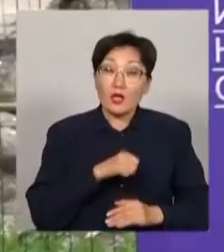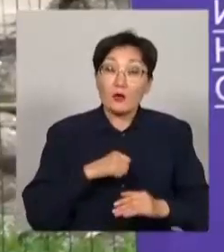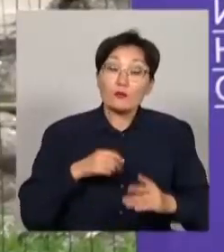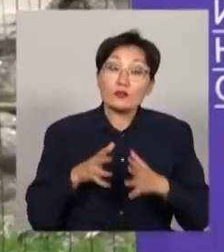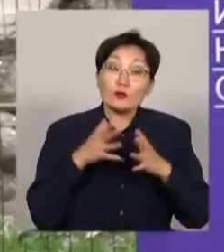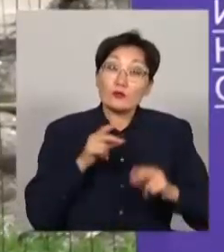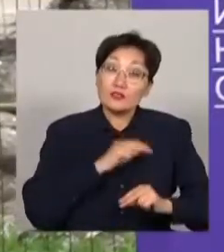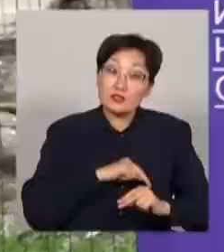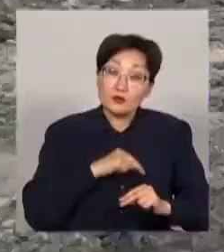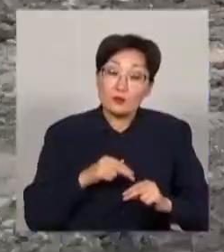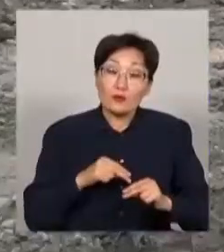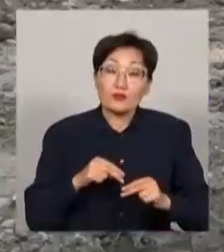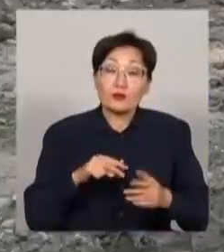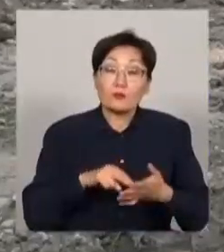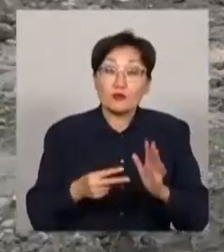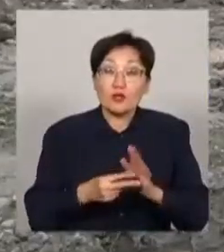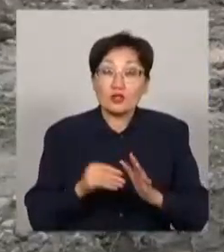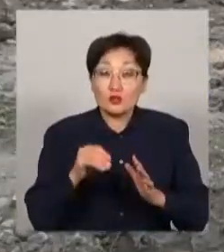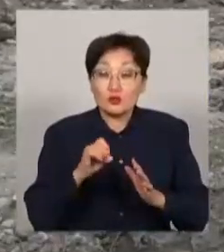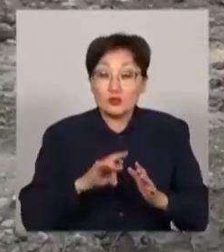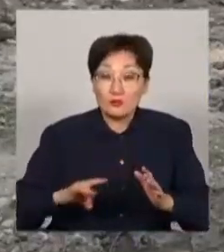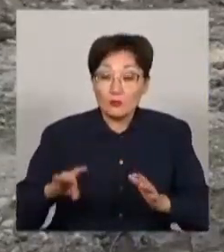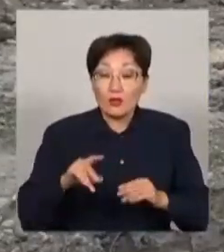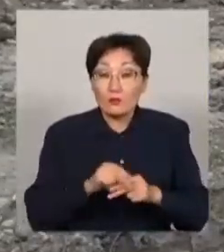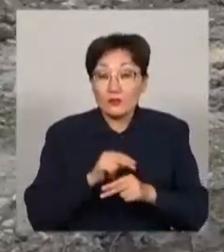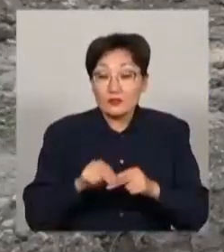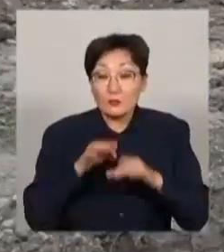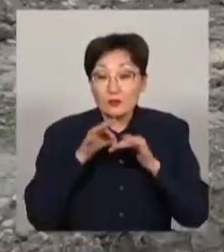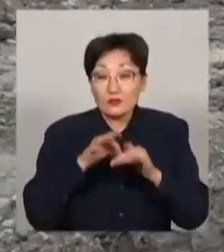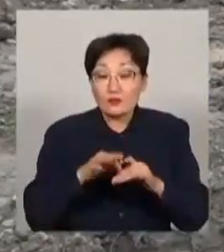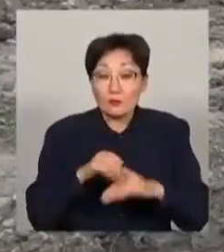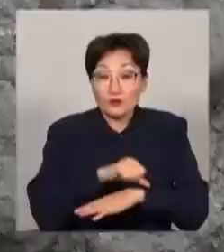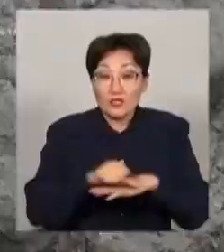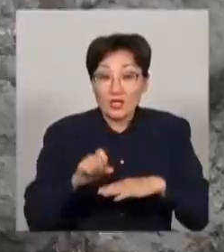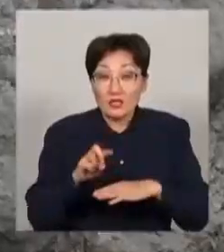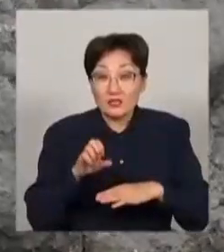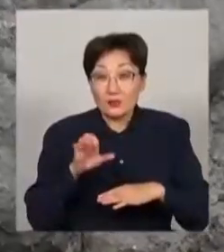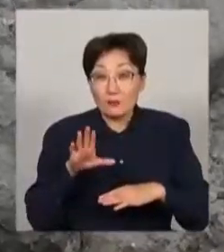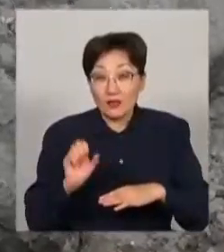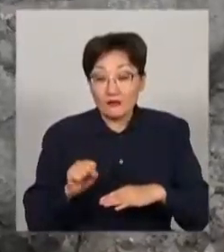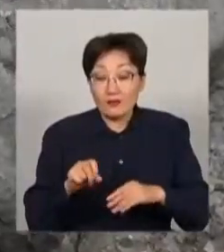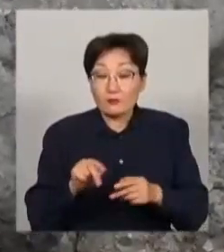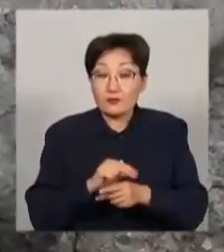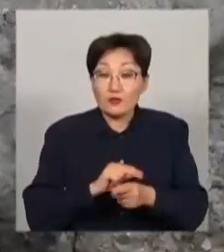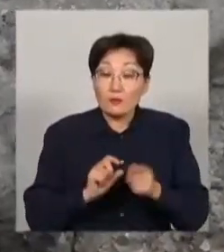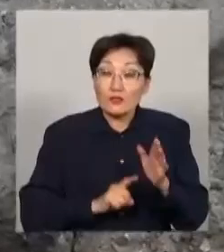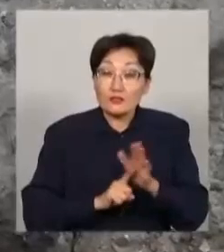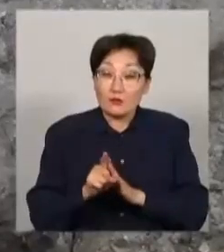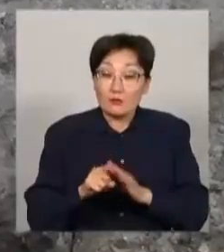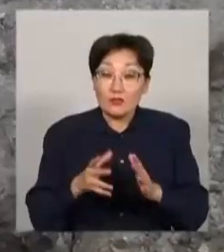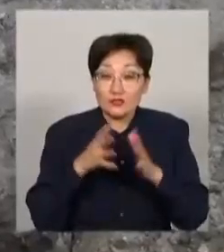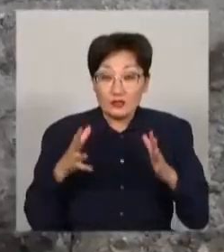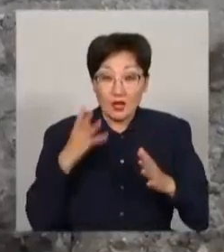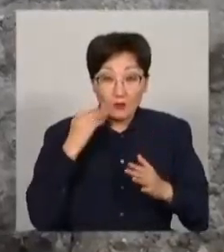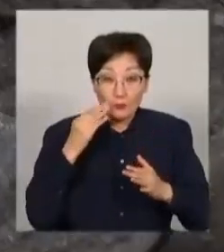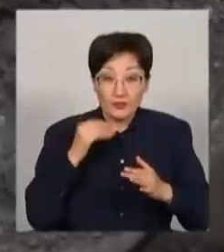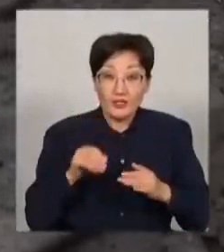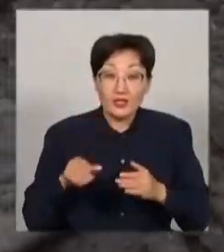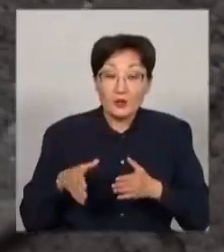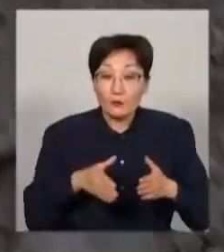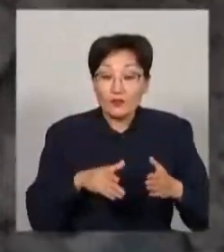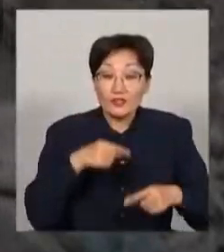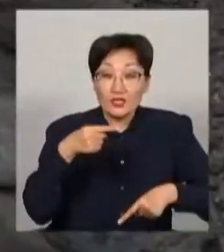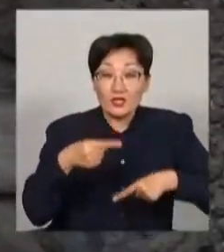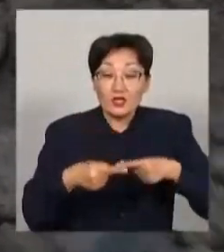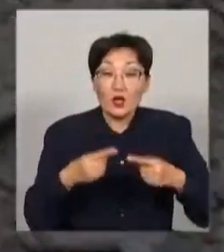работы намечены в эту сурском районе там реконструкцию проведут по улице козыбаева модернизация начнется от большого алматинского канала через